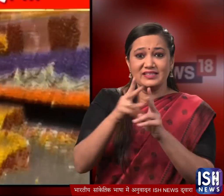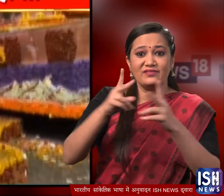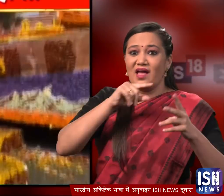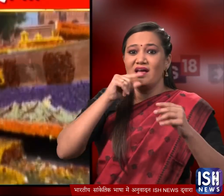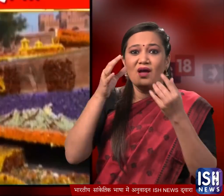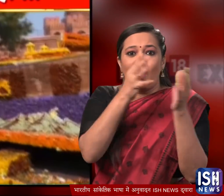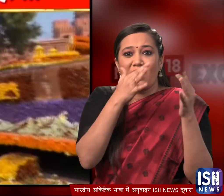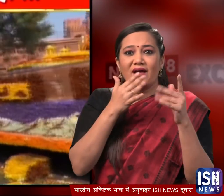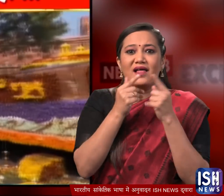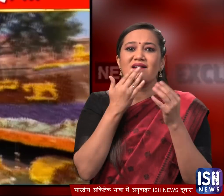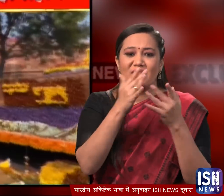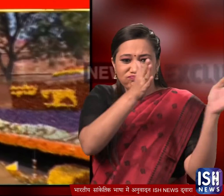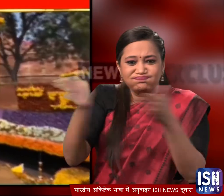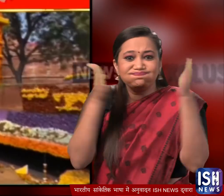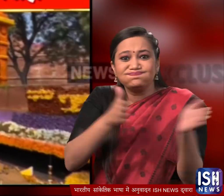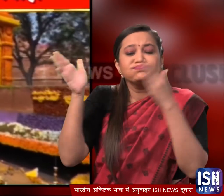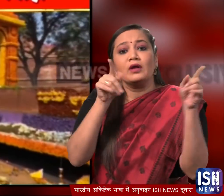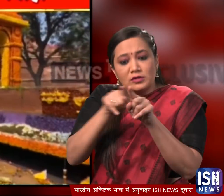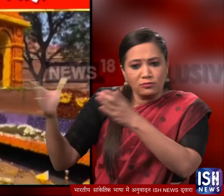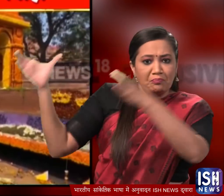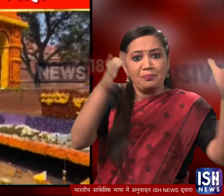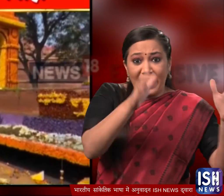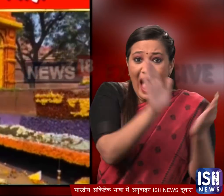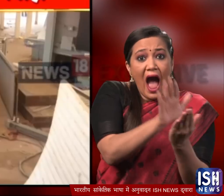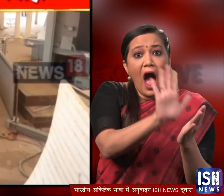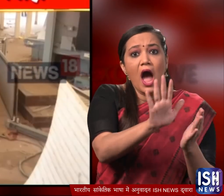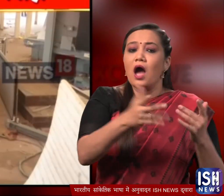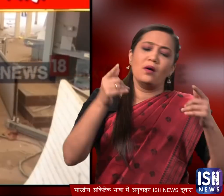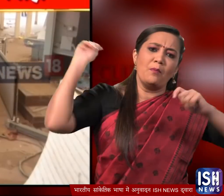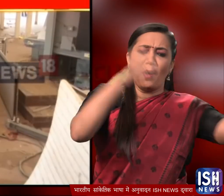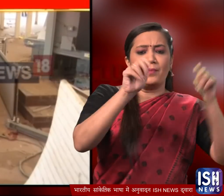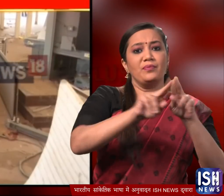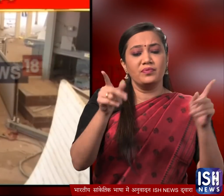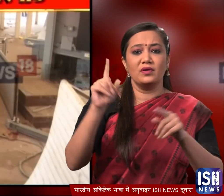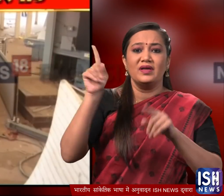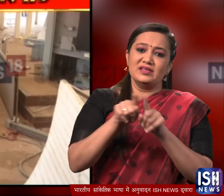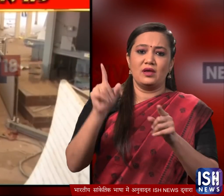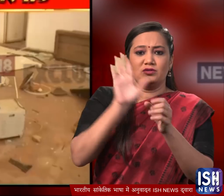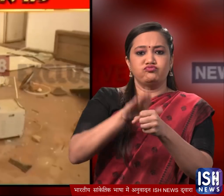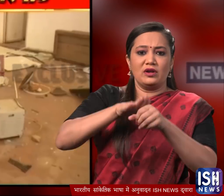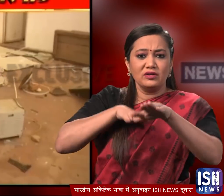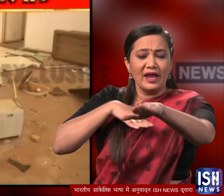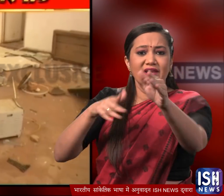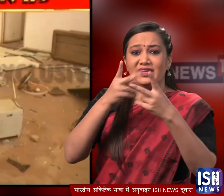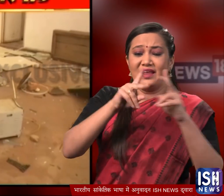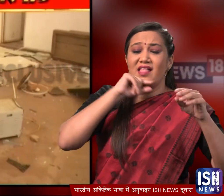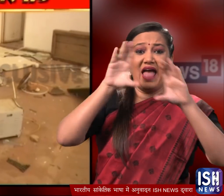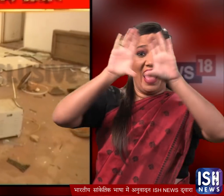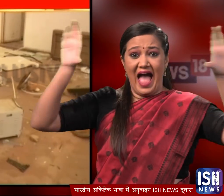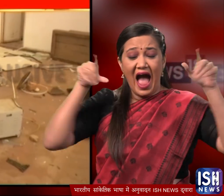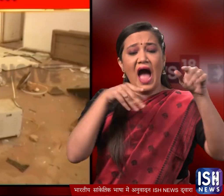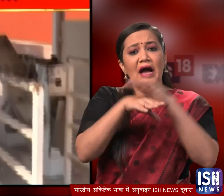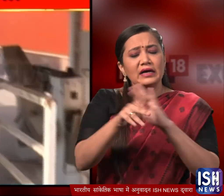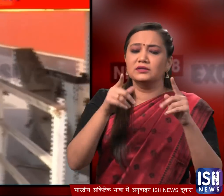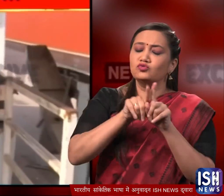जो झांकियां लाल किले के परिसर में खड़ी थीं, उनमें भी तोड़फोड़ की गई। एक दिन पहले ट्रैक्टर रैली के नाम पर जो कुछ भी लाल किले में